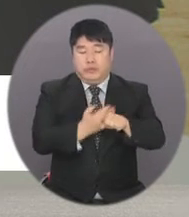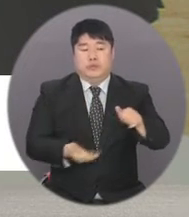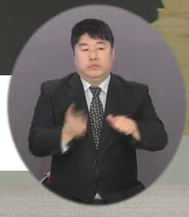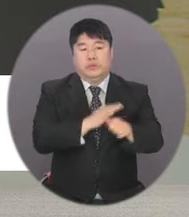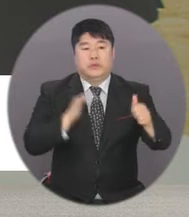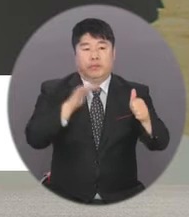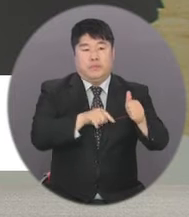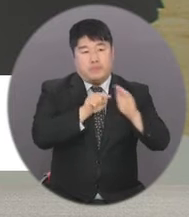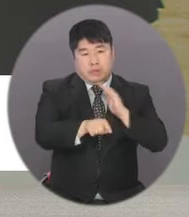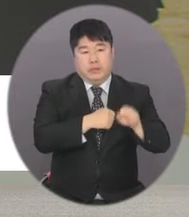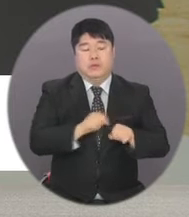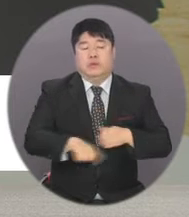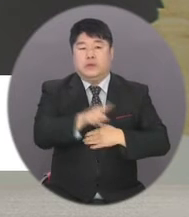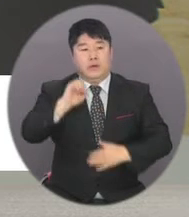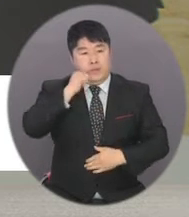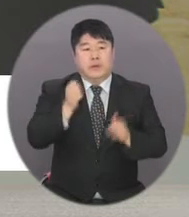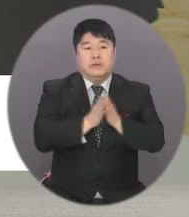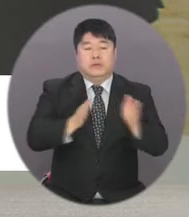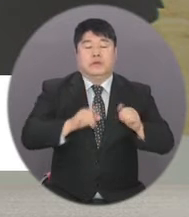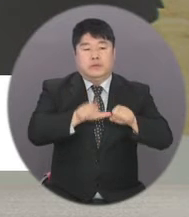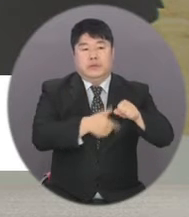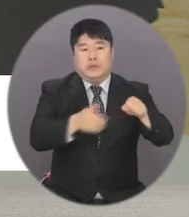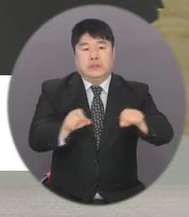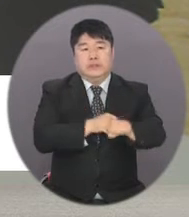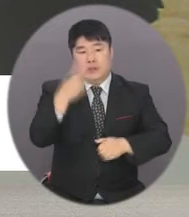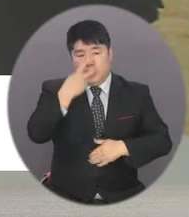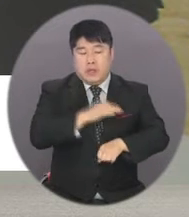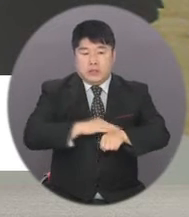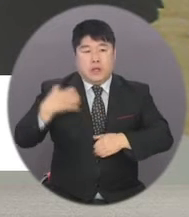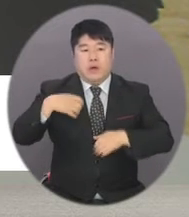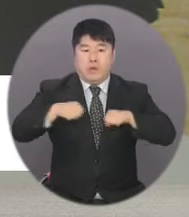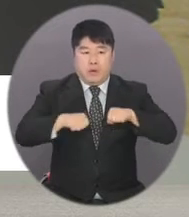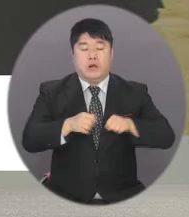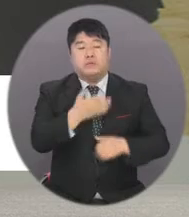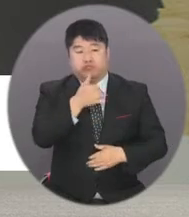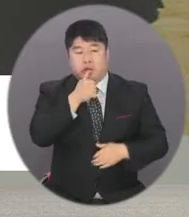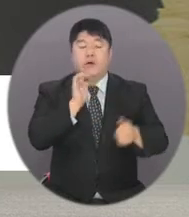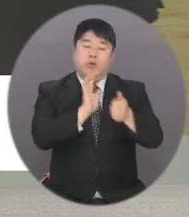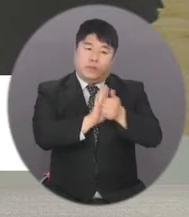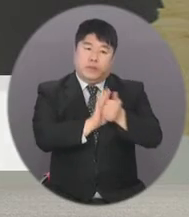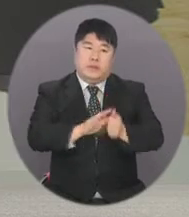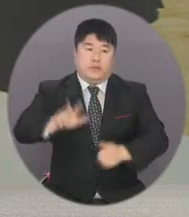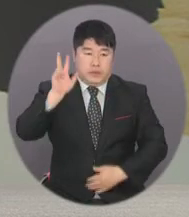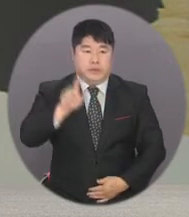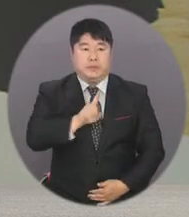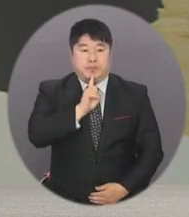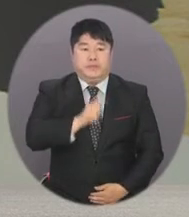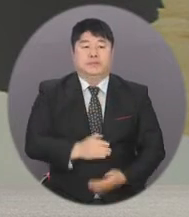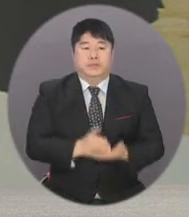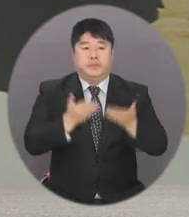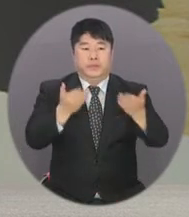찾았습니다. 이들은 어렵게 출범한 세월호 특검이 제 역할을 할 수 있도록 돕겠다고 다짐했습니다. 보도에